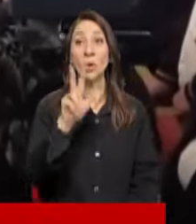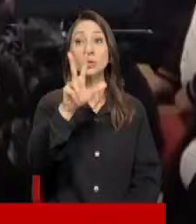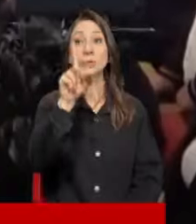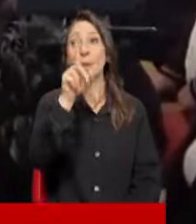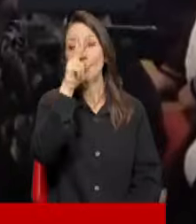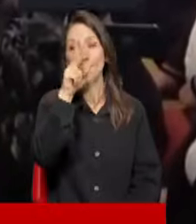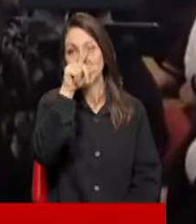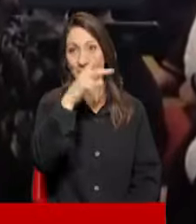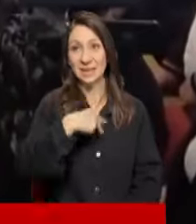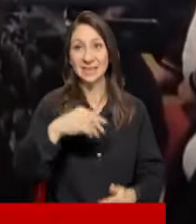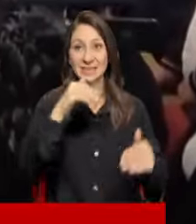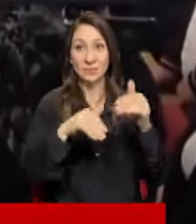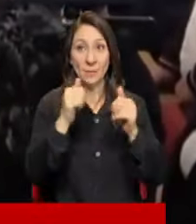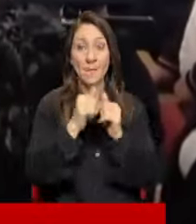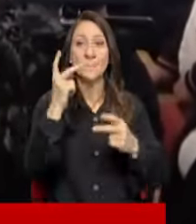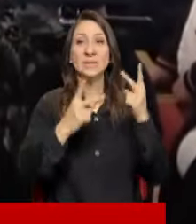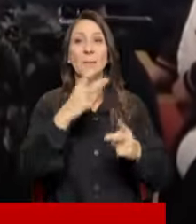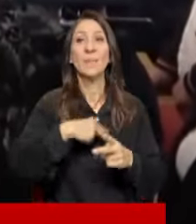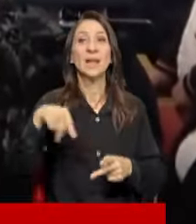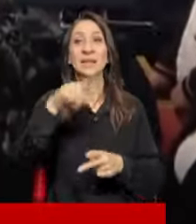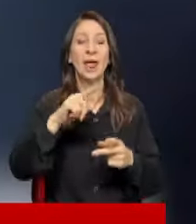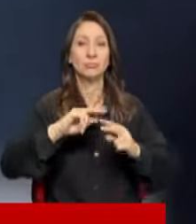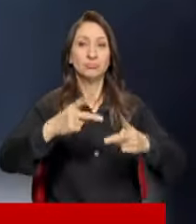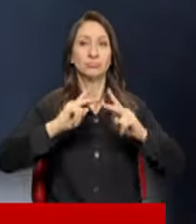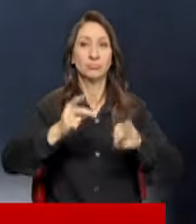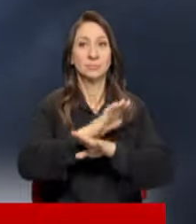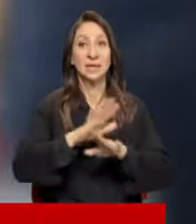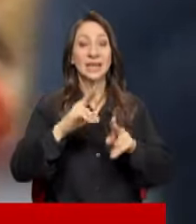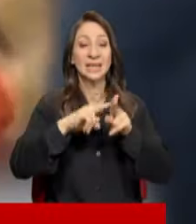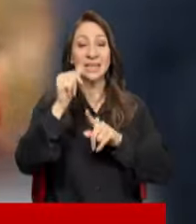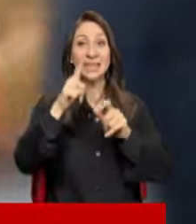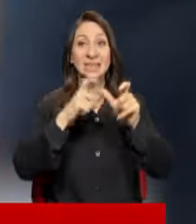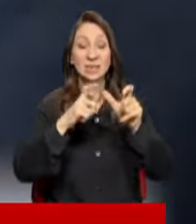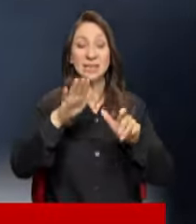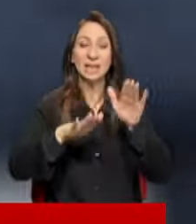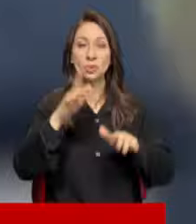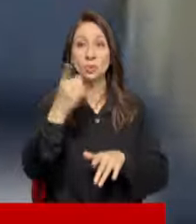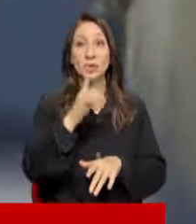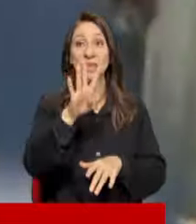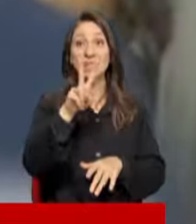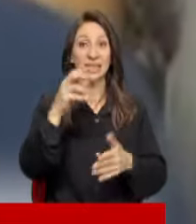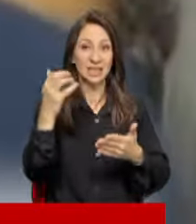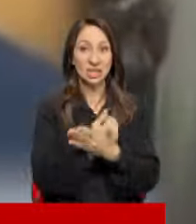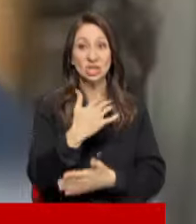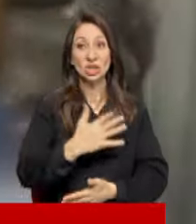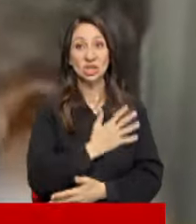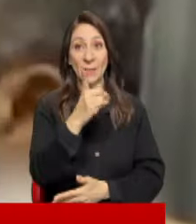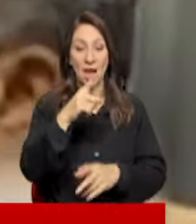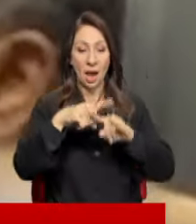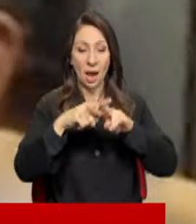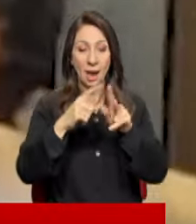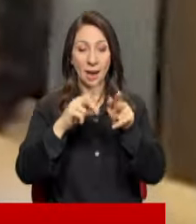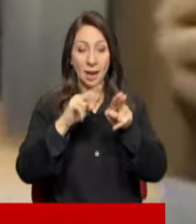31 Mart yerel seçimleriyle beraber bazı belediyeler el değiştirdi. Kiliste oyların yaklaşık %42'sini alan CHP'li